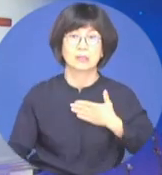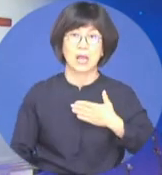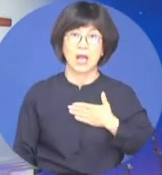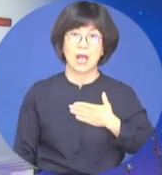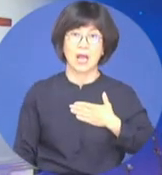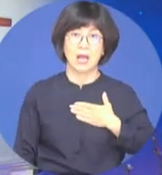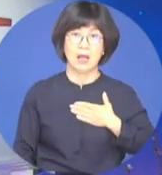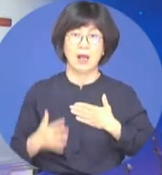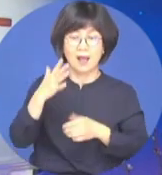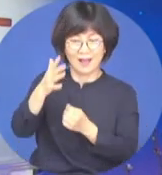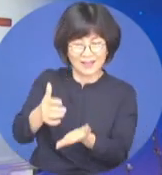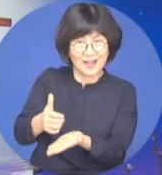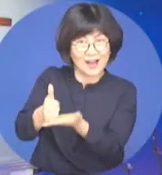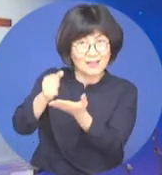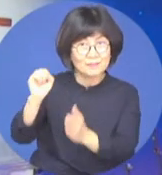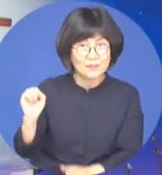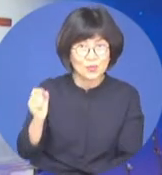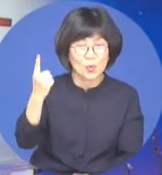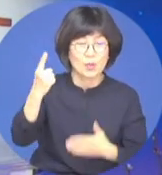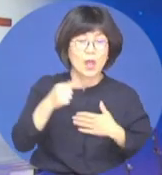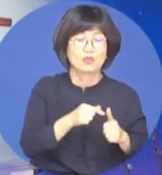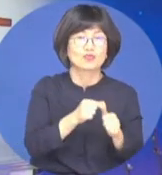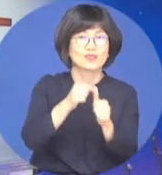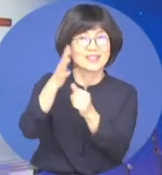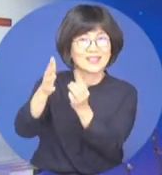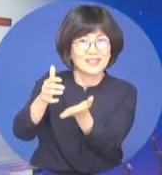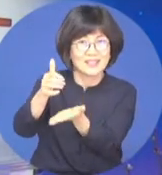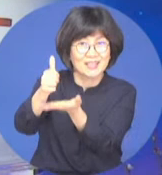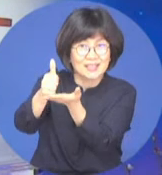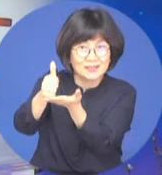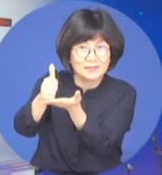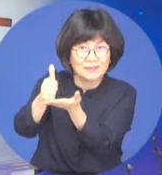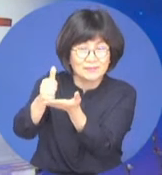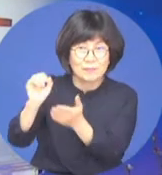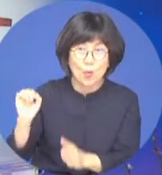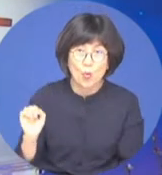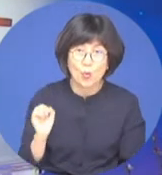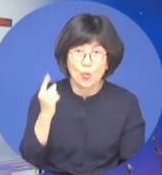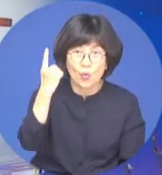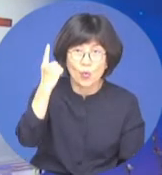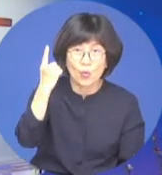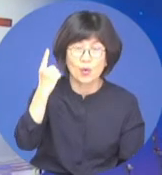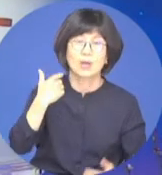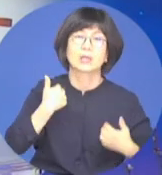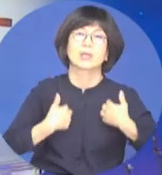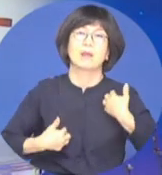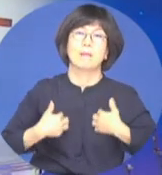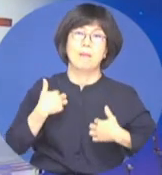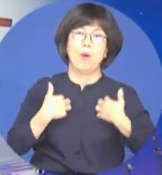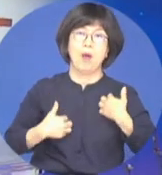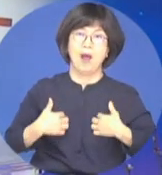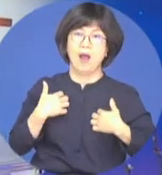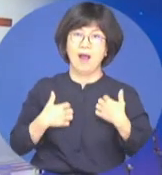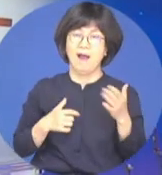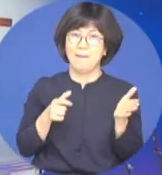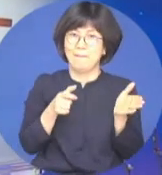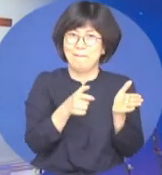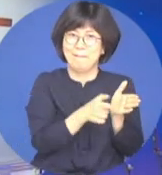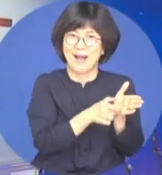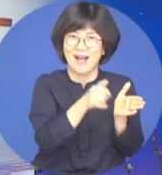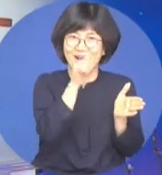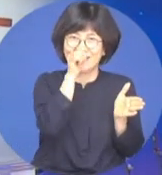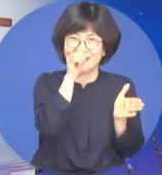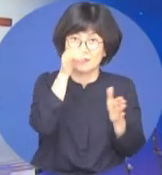나의 하나님으로 인하여 나를 구원하신 나의 구원의 하나님으로 인하여 뭐하리로다? 기뻐하리로다.